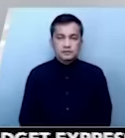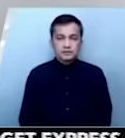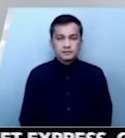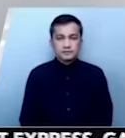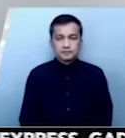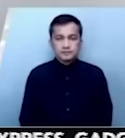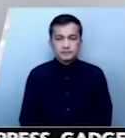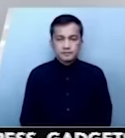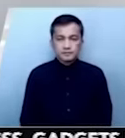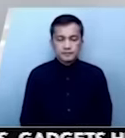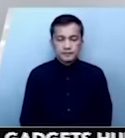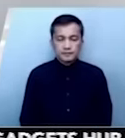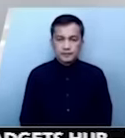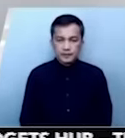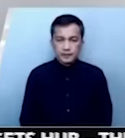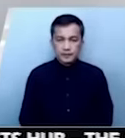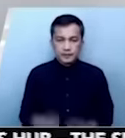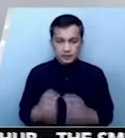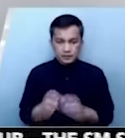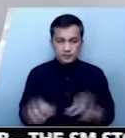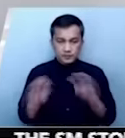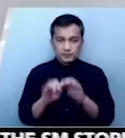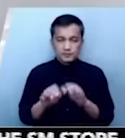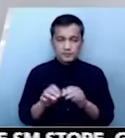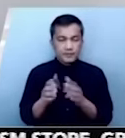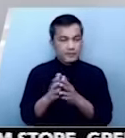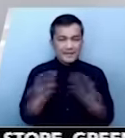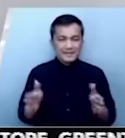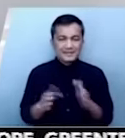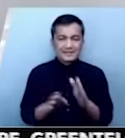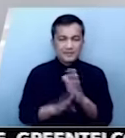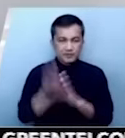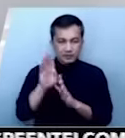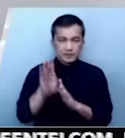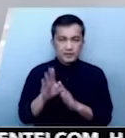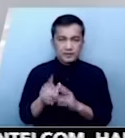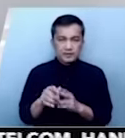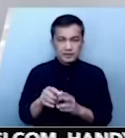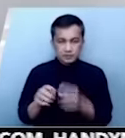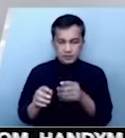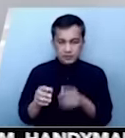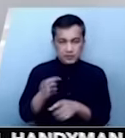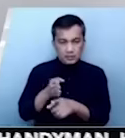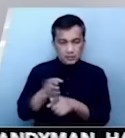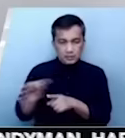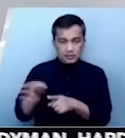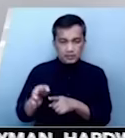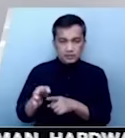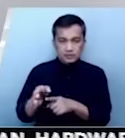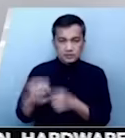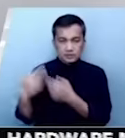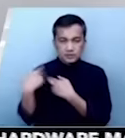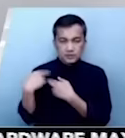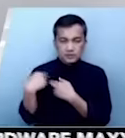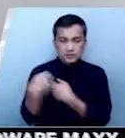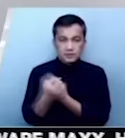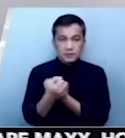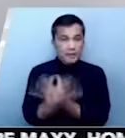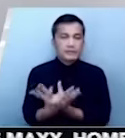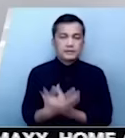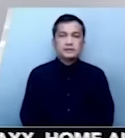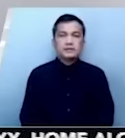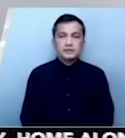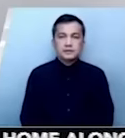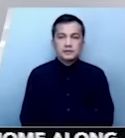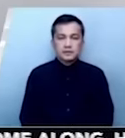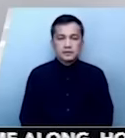Very significant development ito dahil yung mga may direct participation sa MSU bombing ay